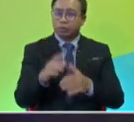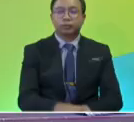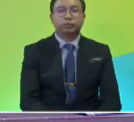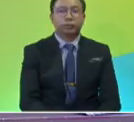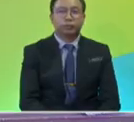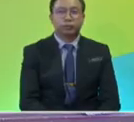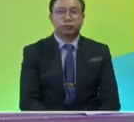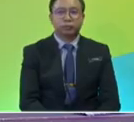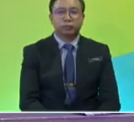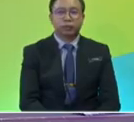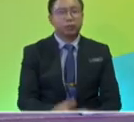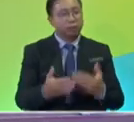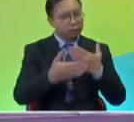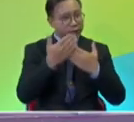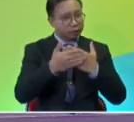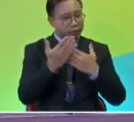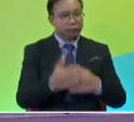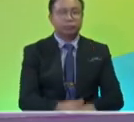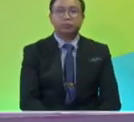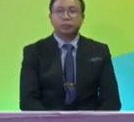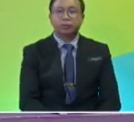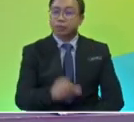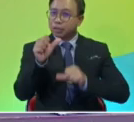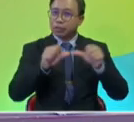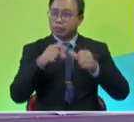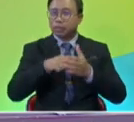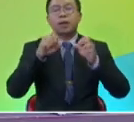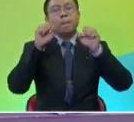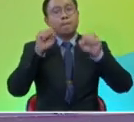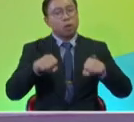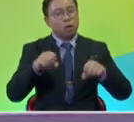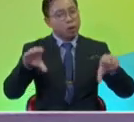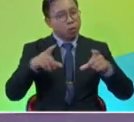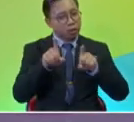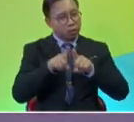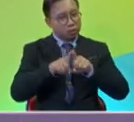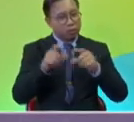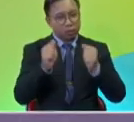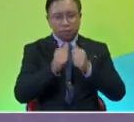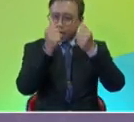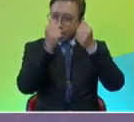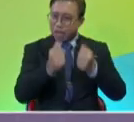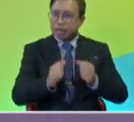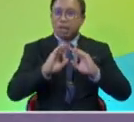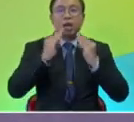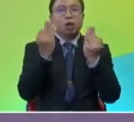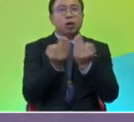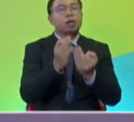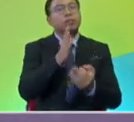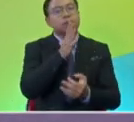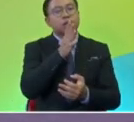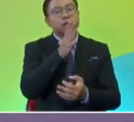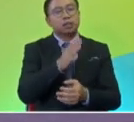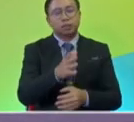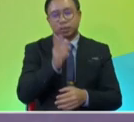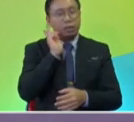juga mudah kan aktiviti ni juga boleh dilaksanakan bersama-sama dengan ahli keluarga kita Mak kita Ayah kita